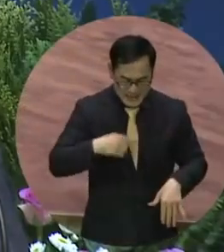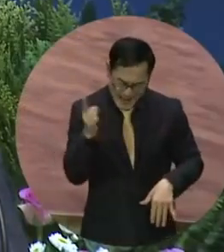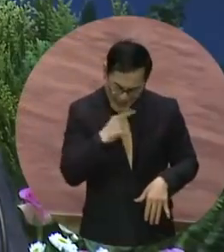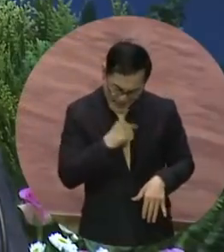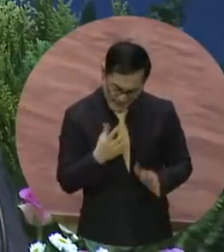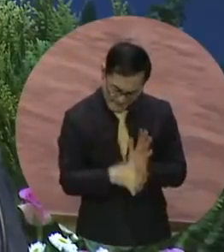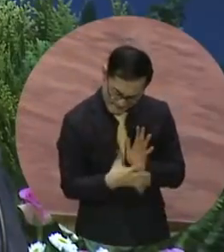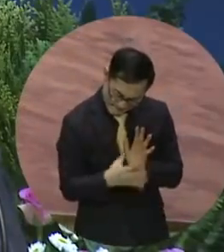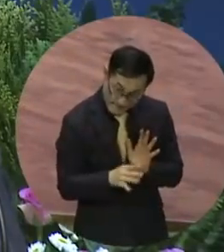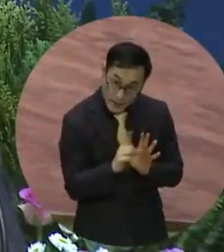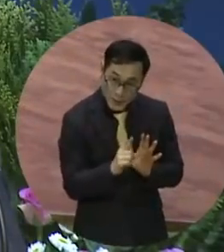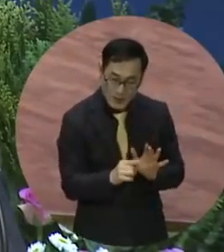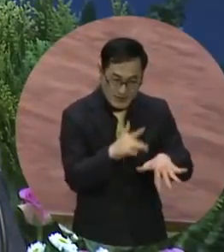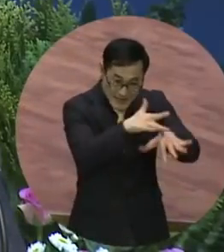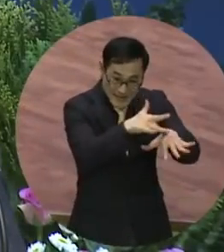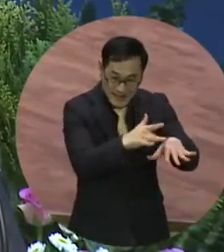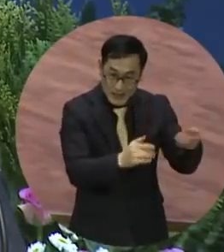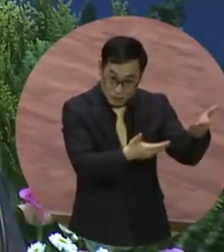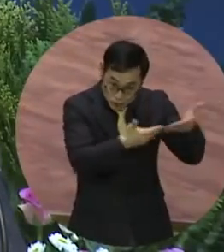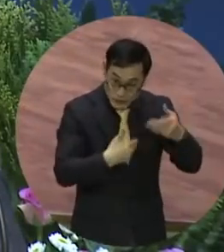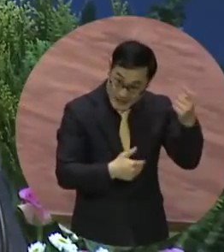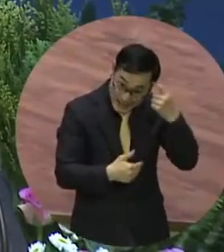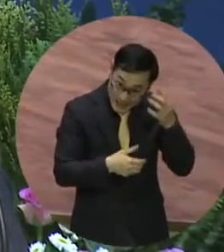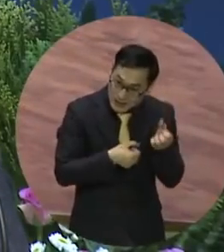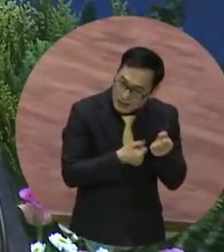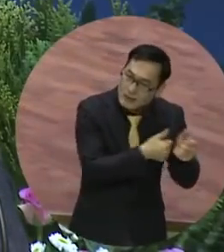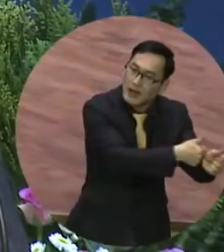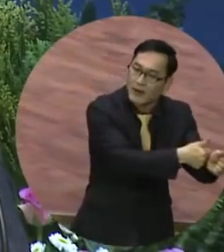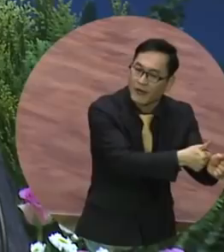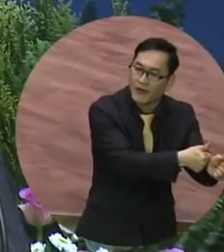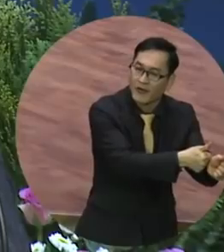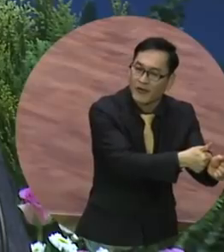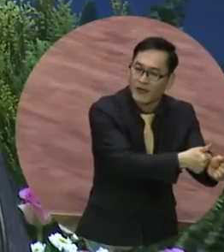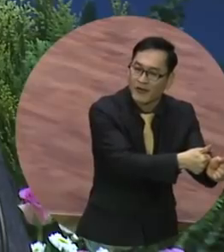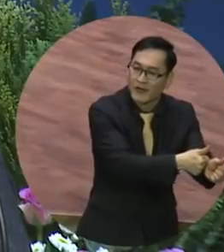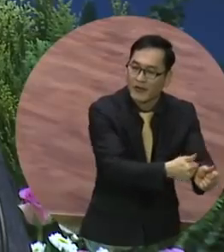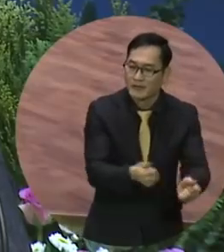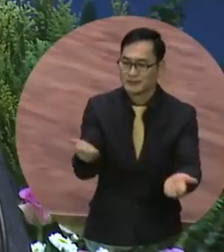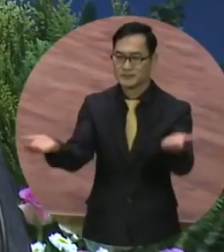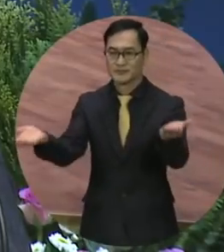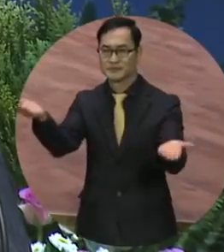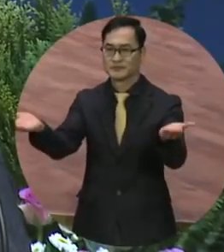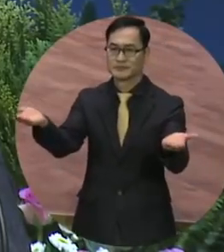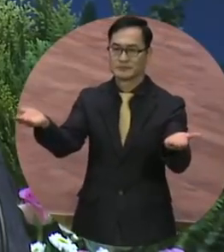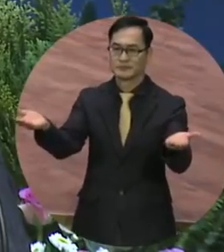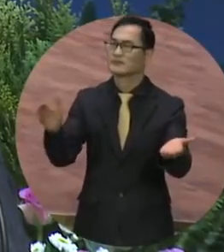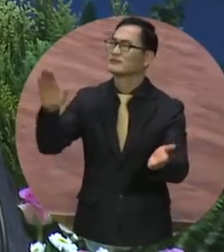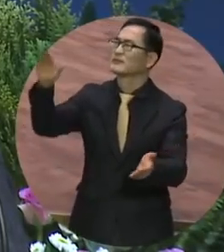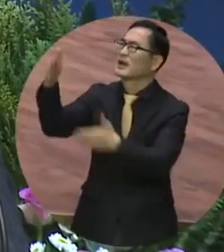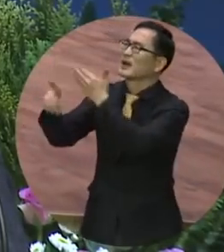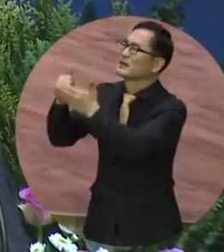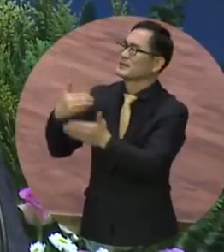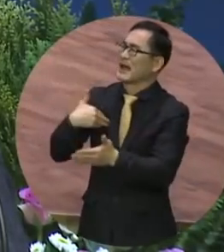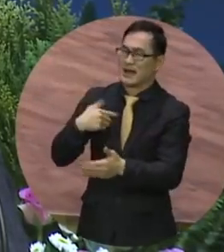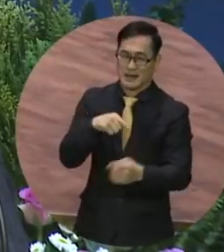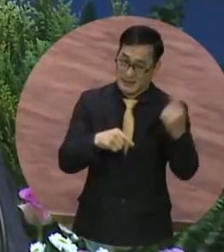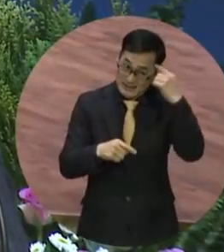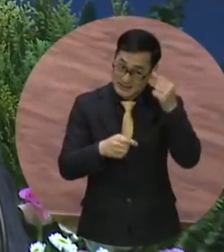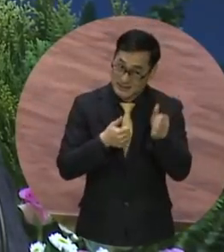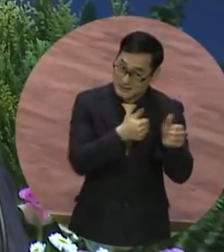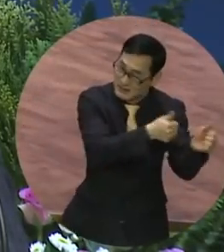하지요. 그러니까 삶이 확 바뀌어지는 거예요. 여러분 생각, 마음과 생각, 하나님 말을 주장하여 주옵사사.